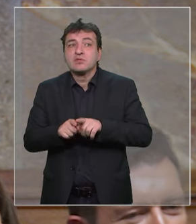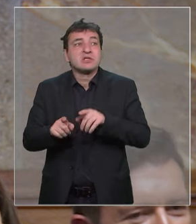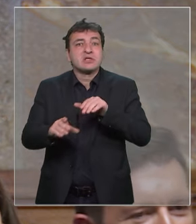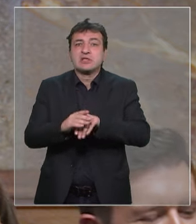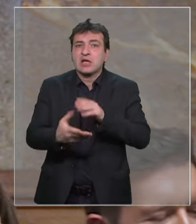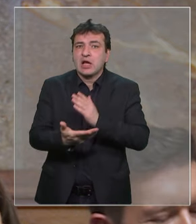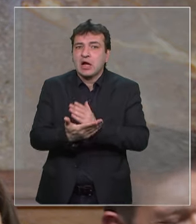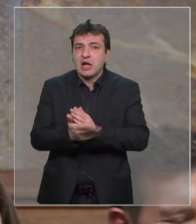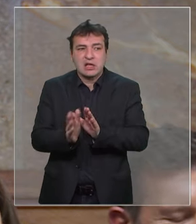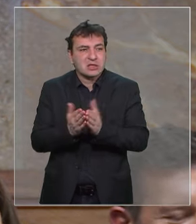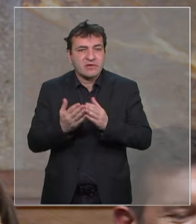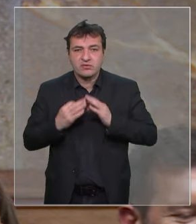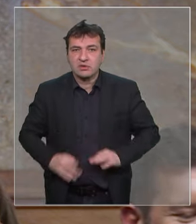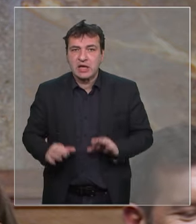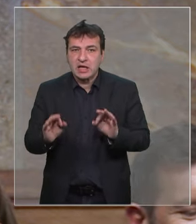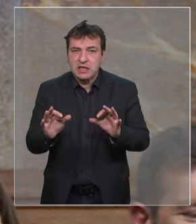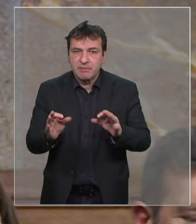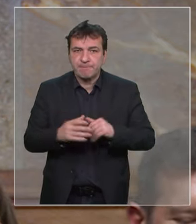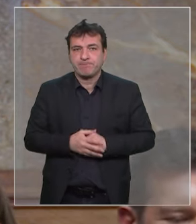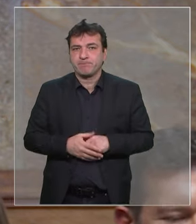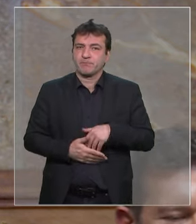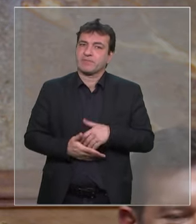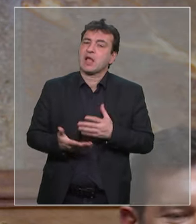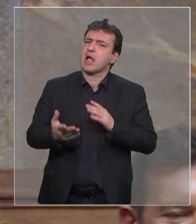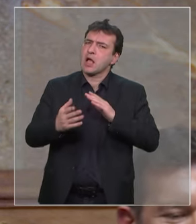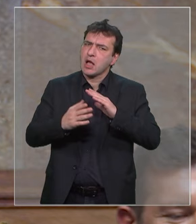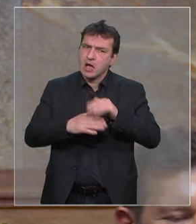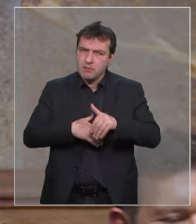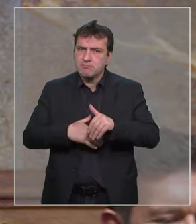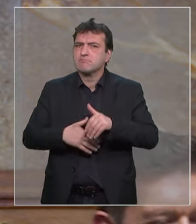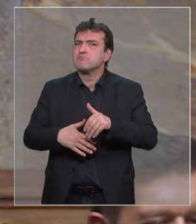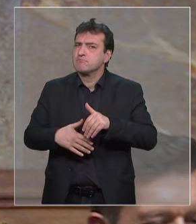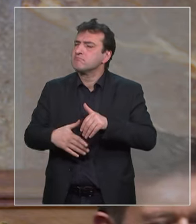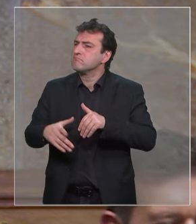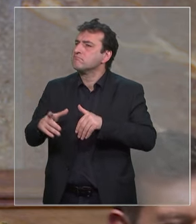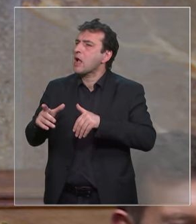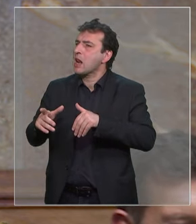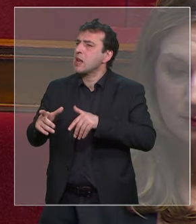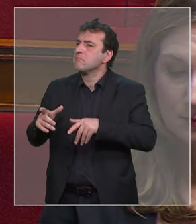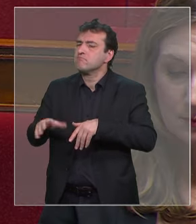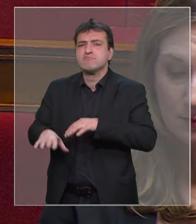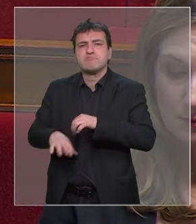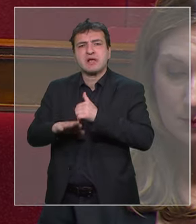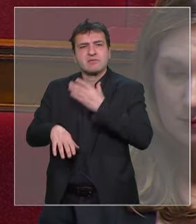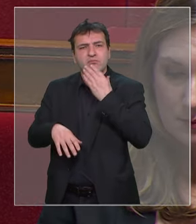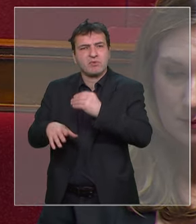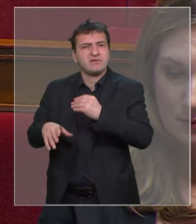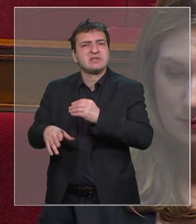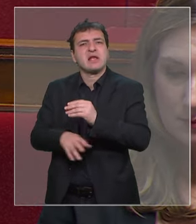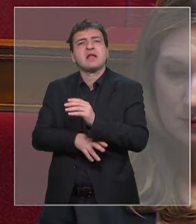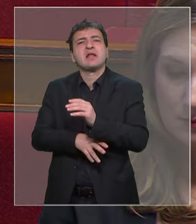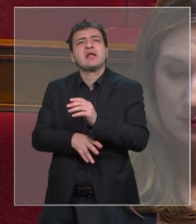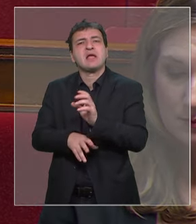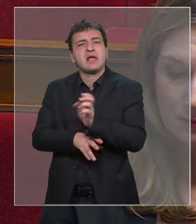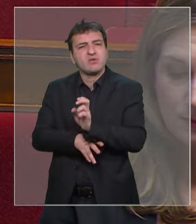classes. Monsieur le ministre, après d'intenses consultations avec les principaux acteurs de l'éducation et une enquête à laquelle